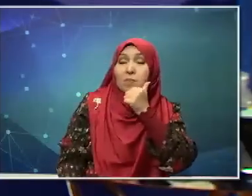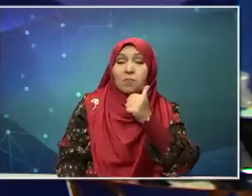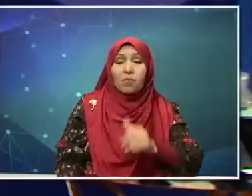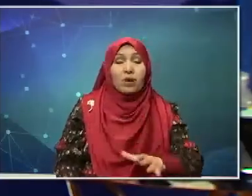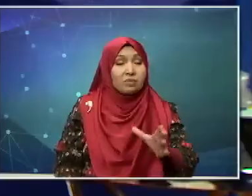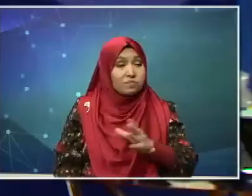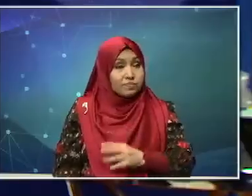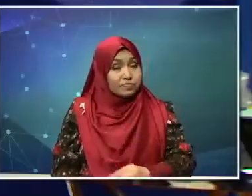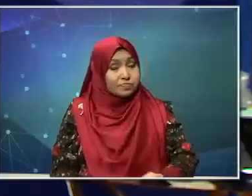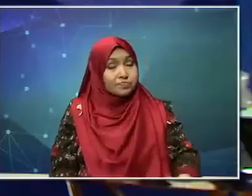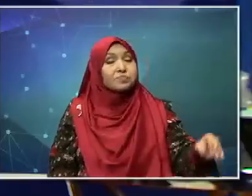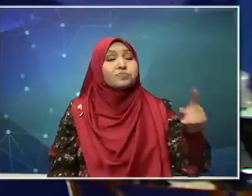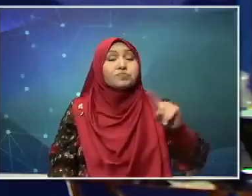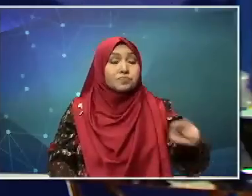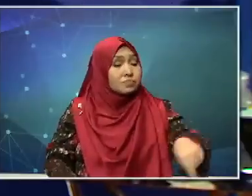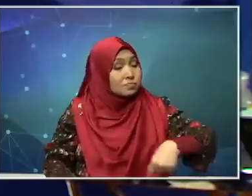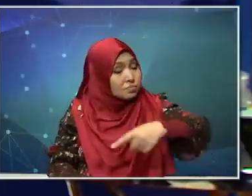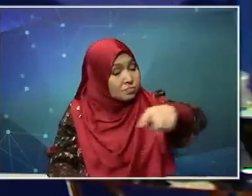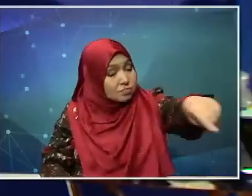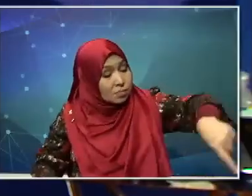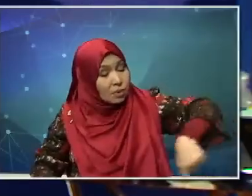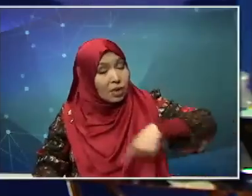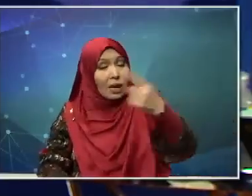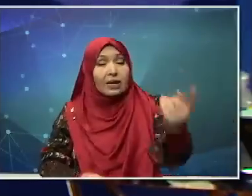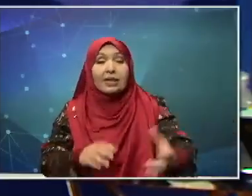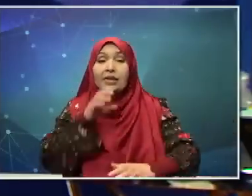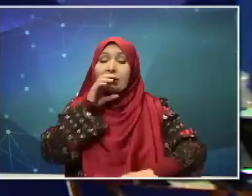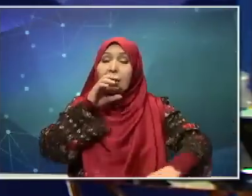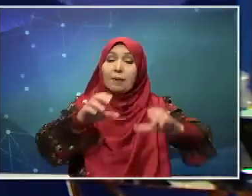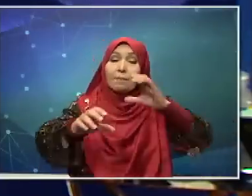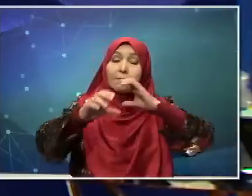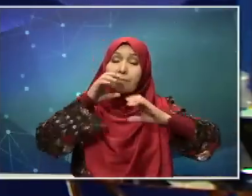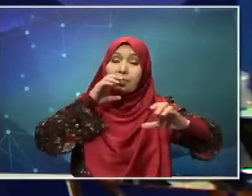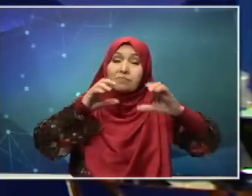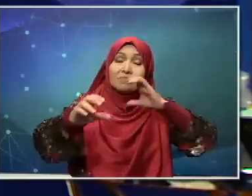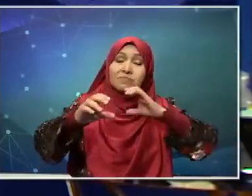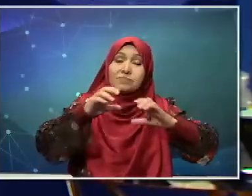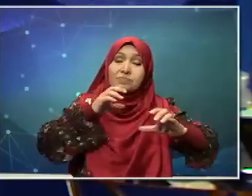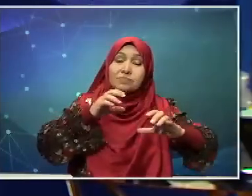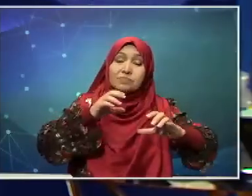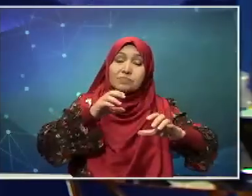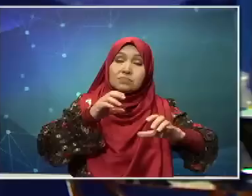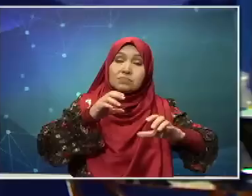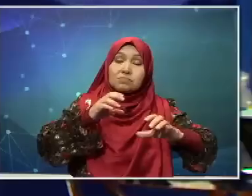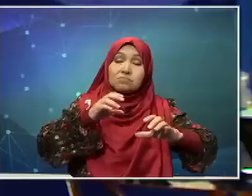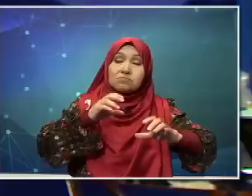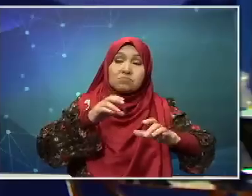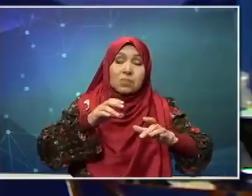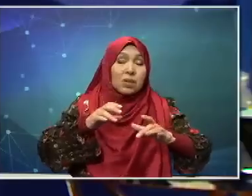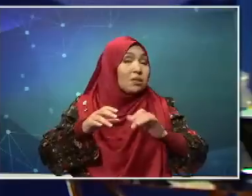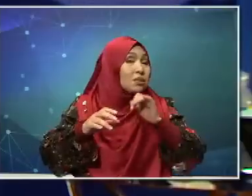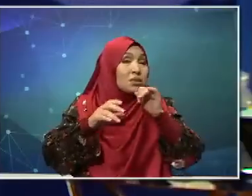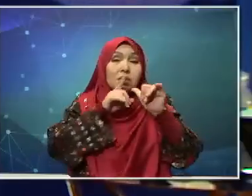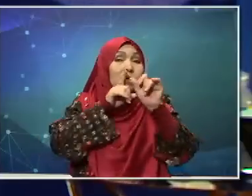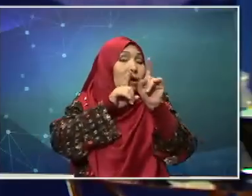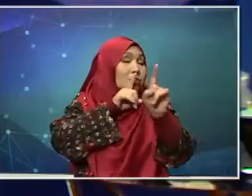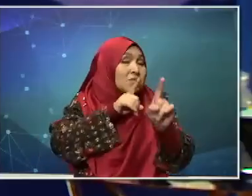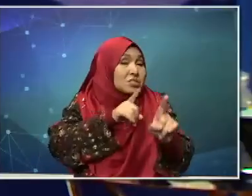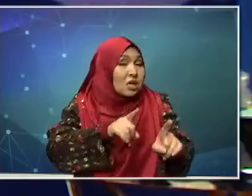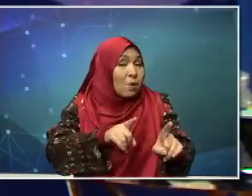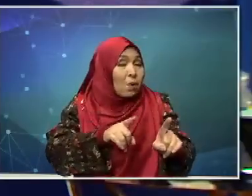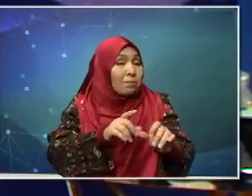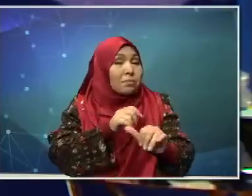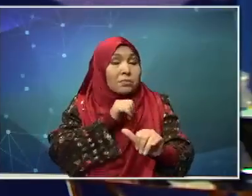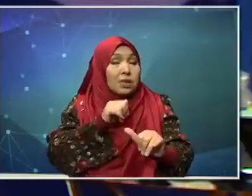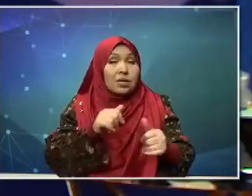bokolu mereka bercakap Lause arrahmanu Mal abadna hub ya pula Tetangga ada yang jikalau katakan Allah